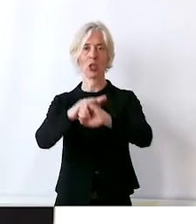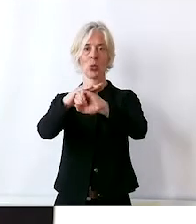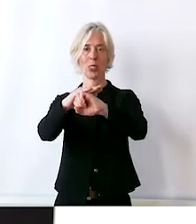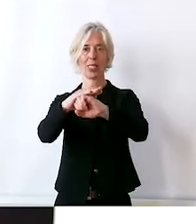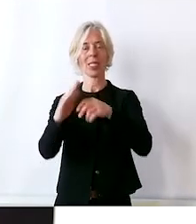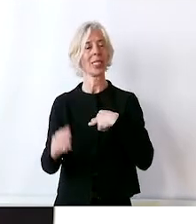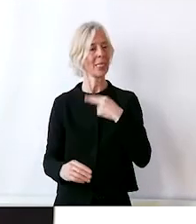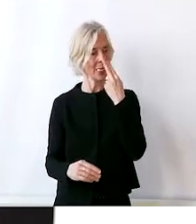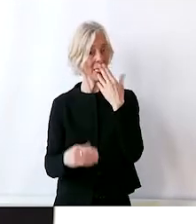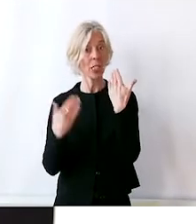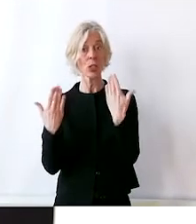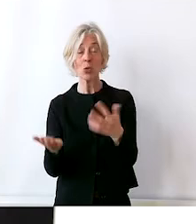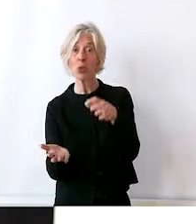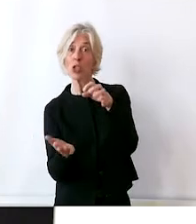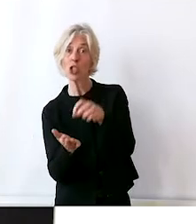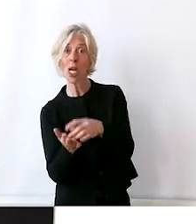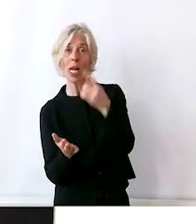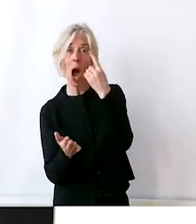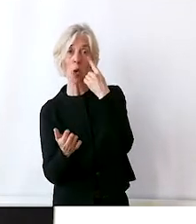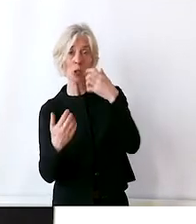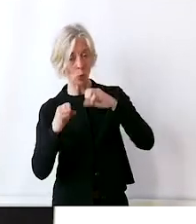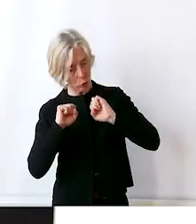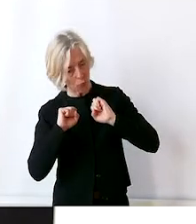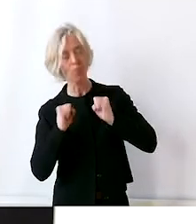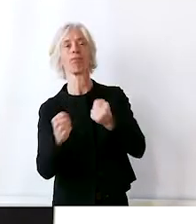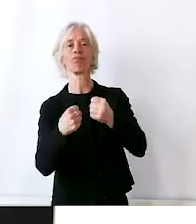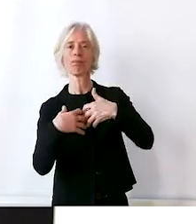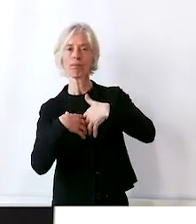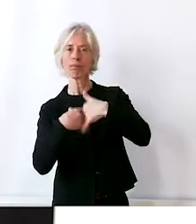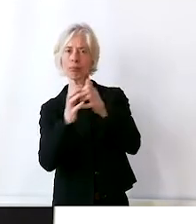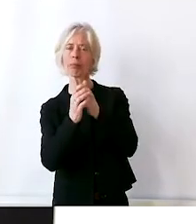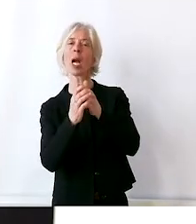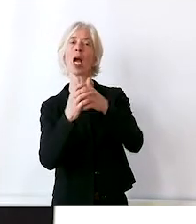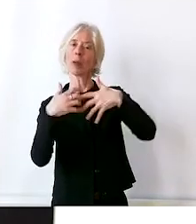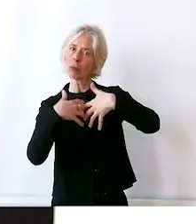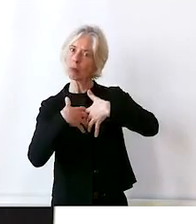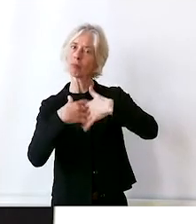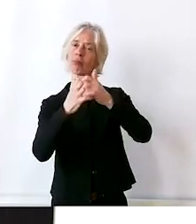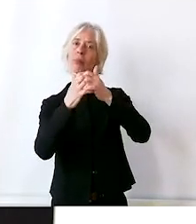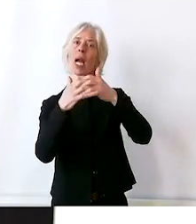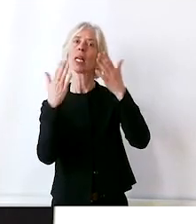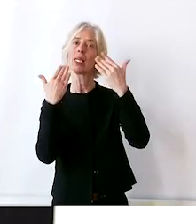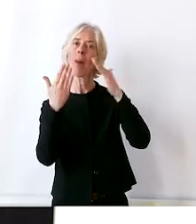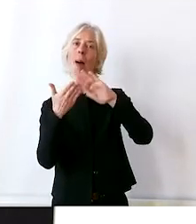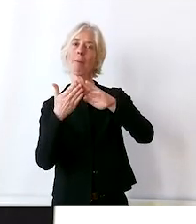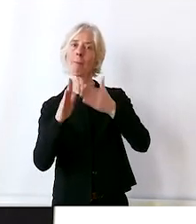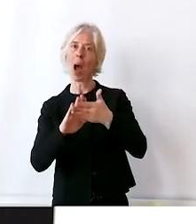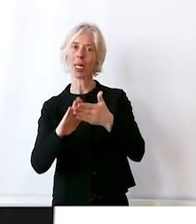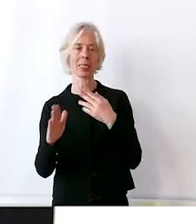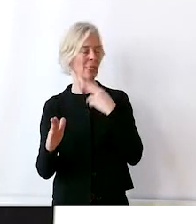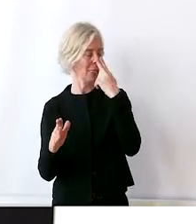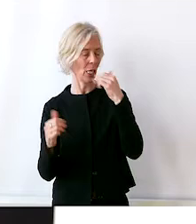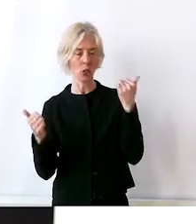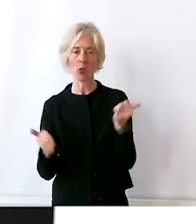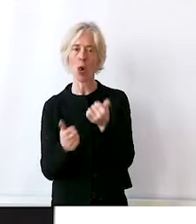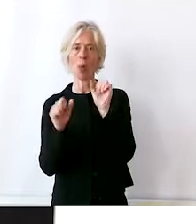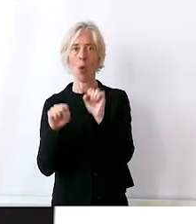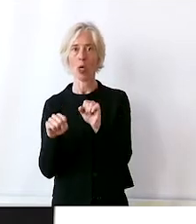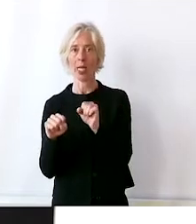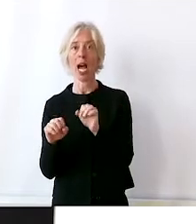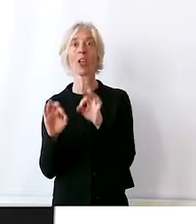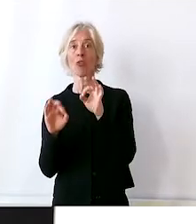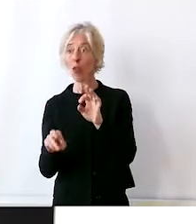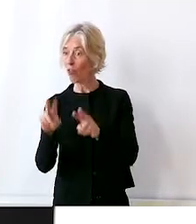den Klimapakt als ein hervorragendes Mittel, die Unternehmen in der Region, nicht nur in der